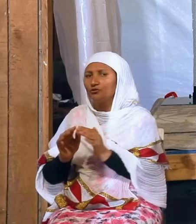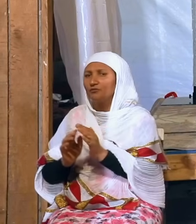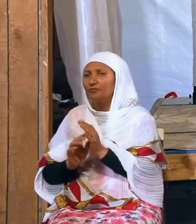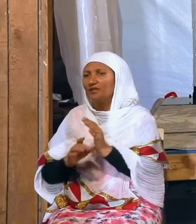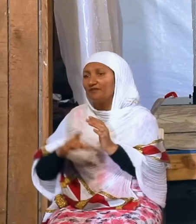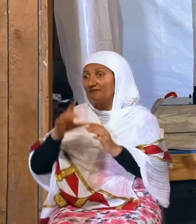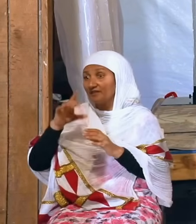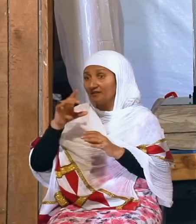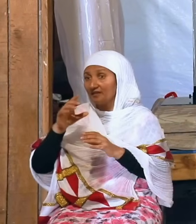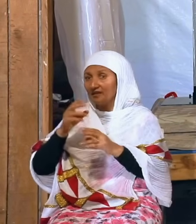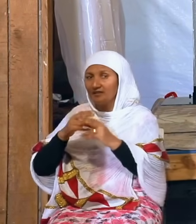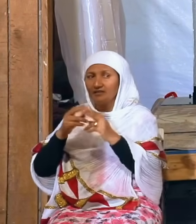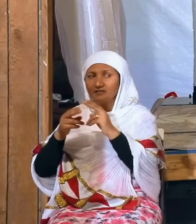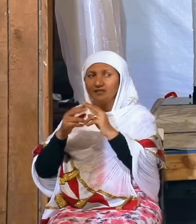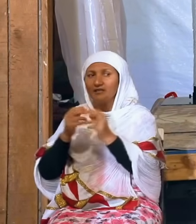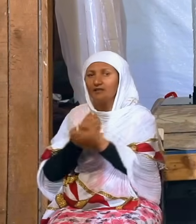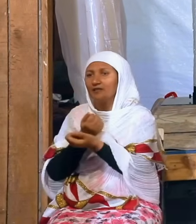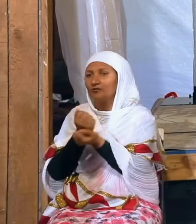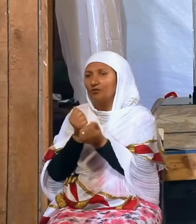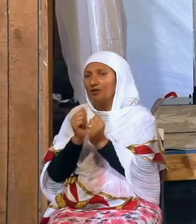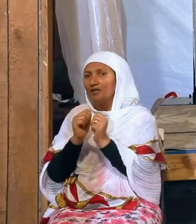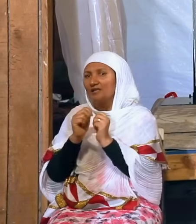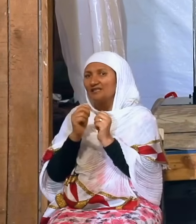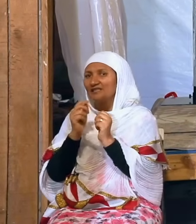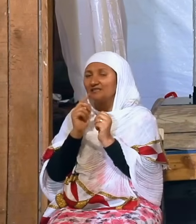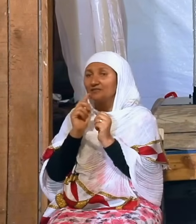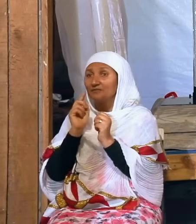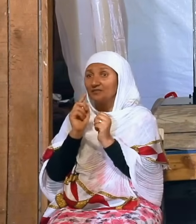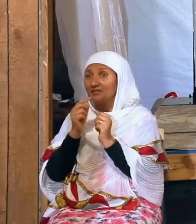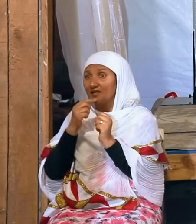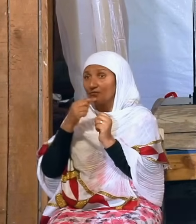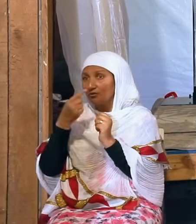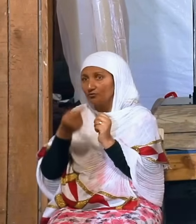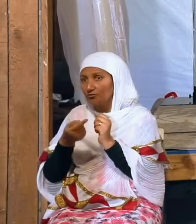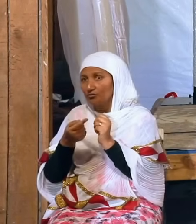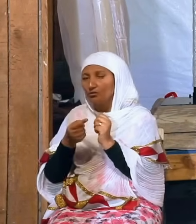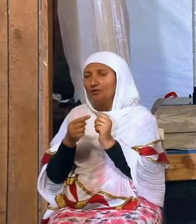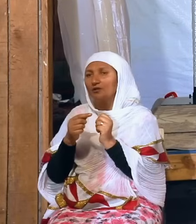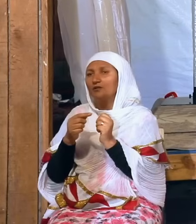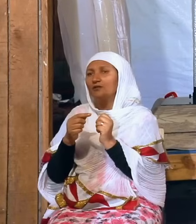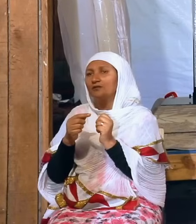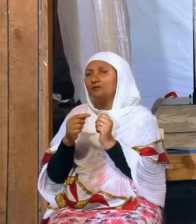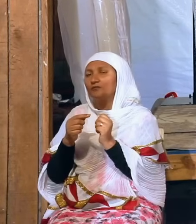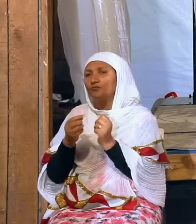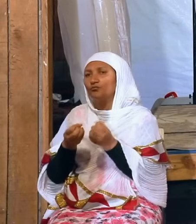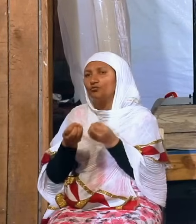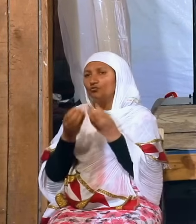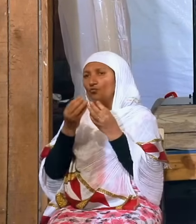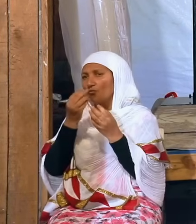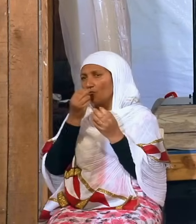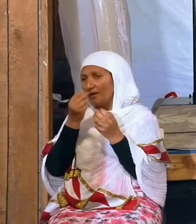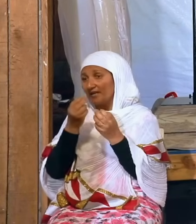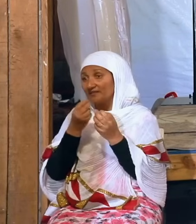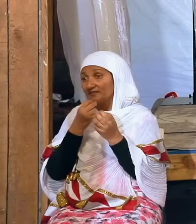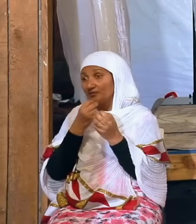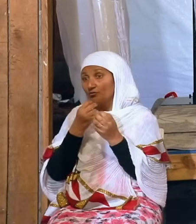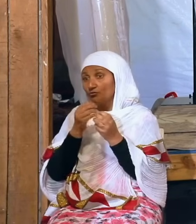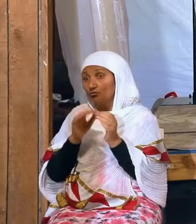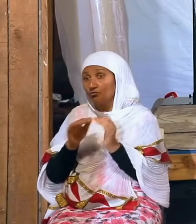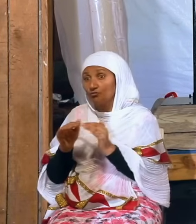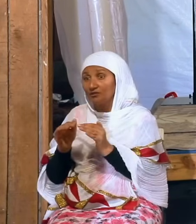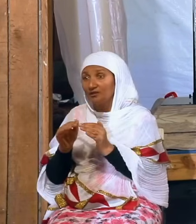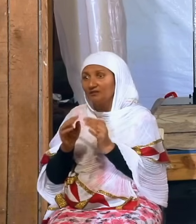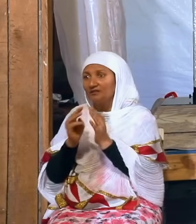ደረጃ ያድናቸዋል። ቅድም እንዳልኳችሁ እስከ 2 ዓመት ድረስ የሚሳሙበት የሚያሳስቡበት ስለሆነ ብዙ ወላጅ ልጆቹን ስራታ ያስይዝ